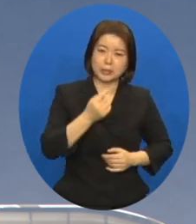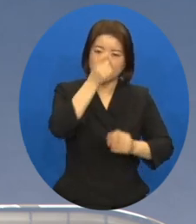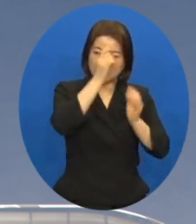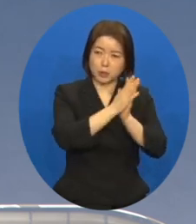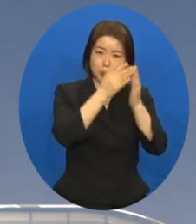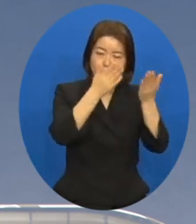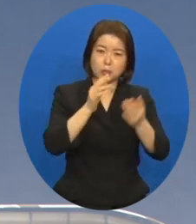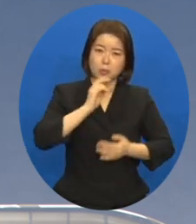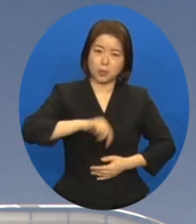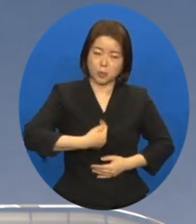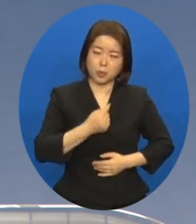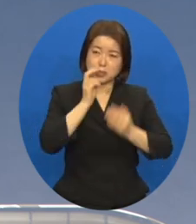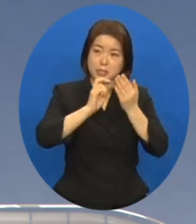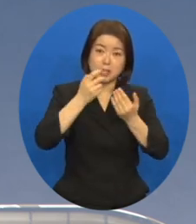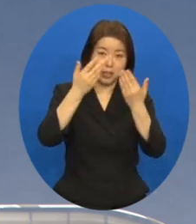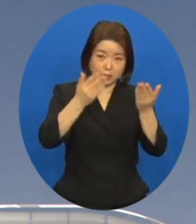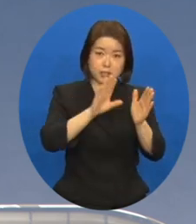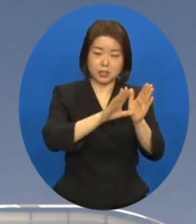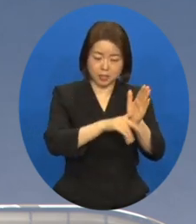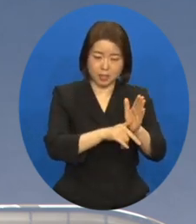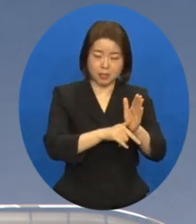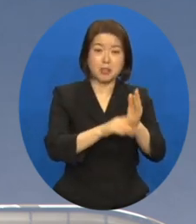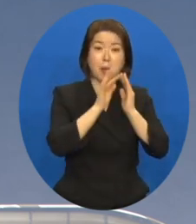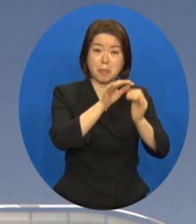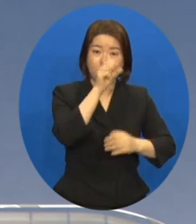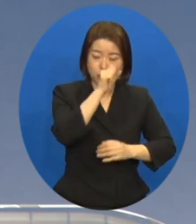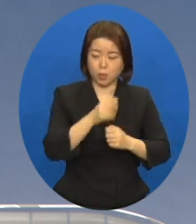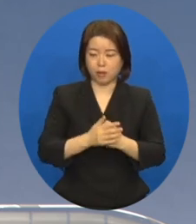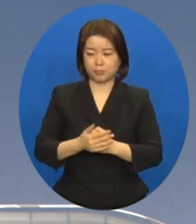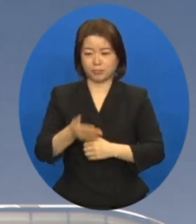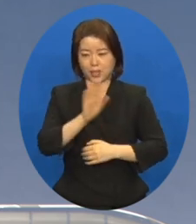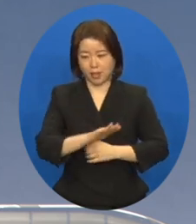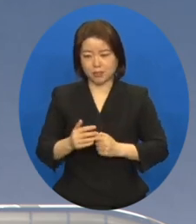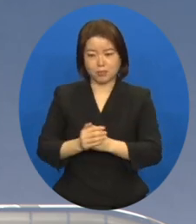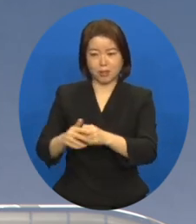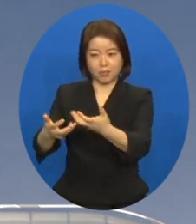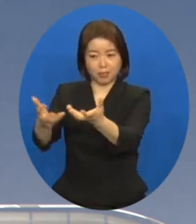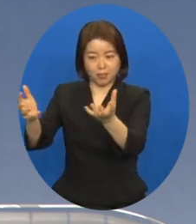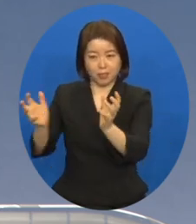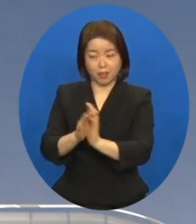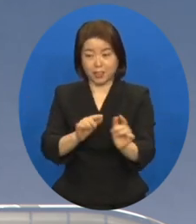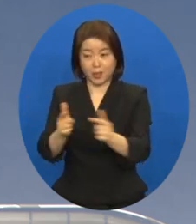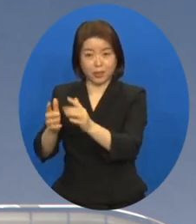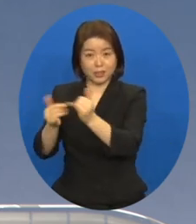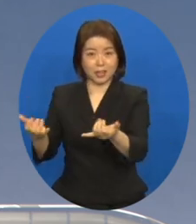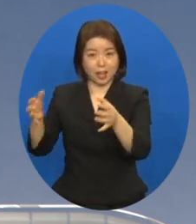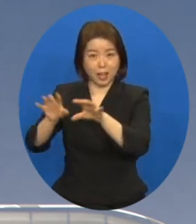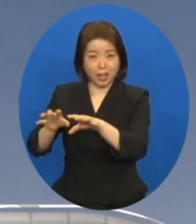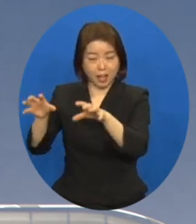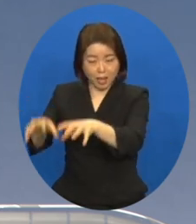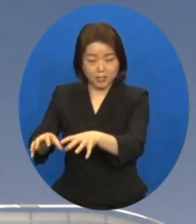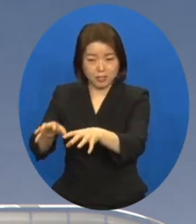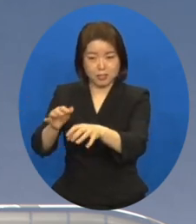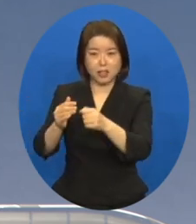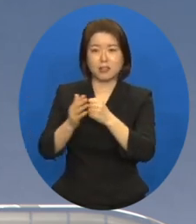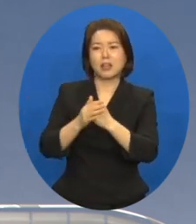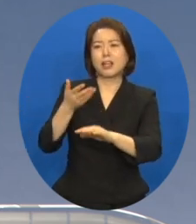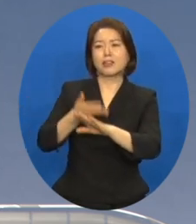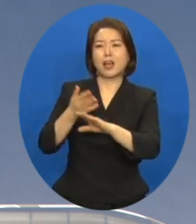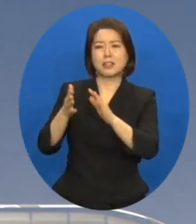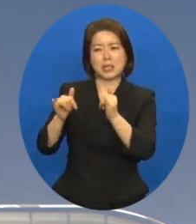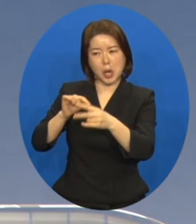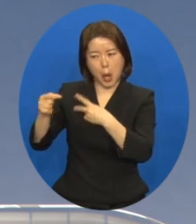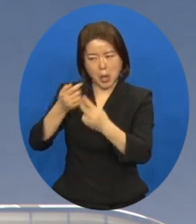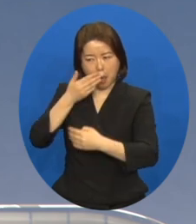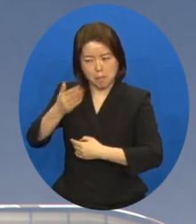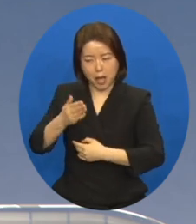그러나 모여서 예배할 때는 다른 사람도 알아들을 수 있는 예언하기를 힘쓰라, 그렇게 말씀을 한